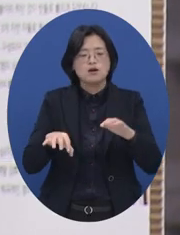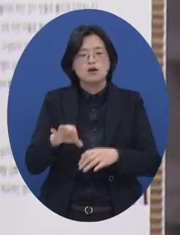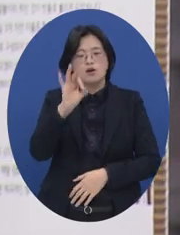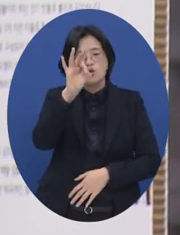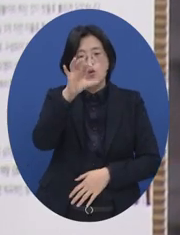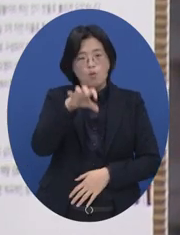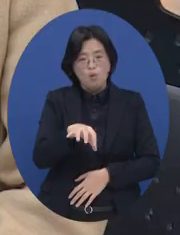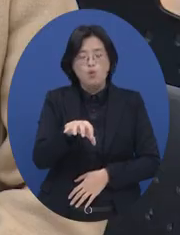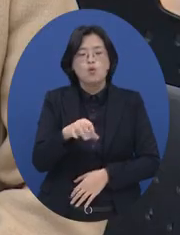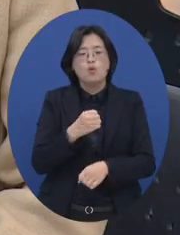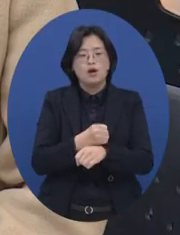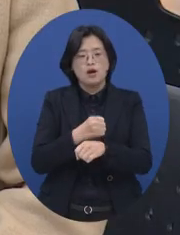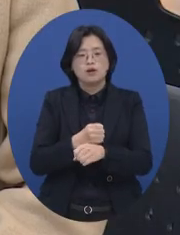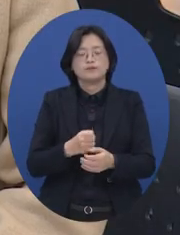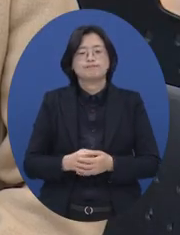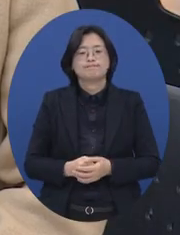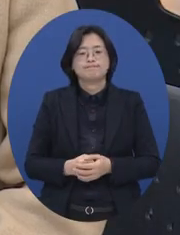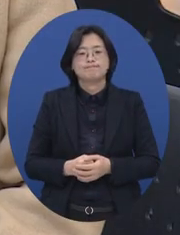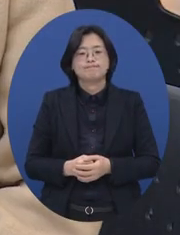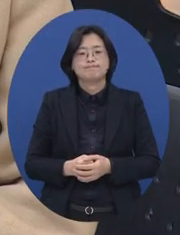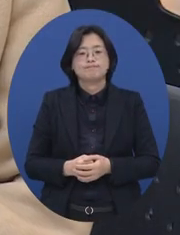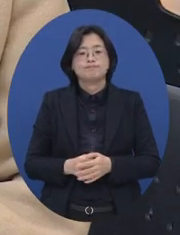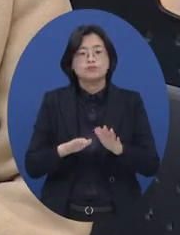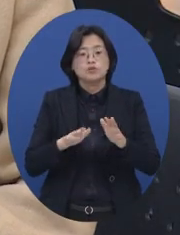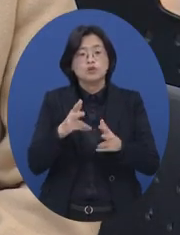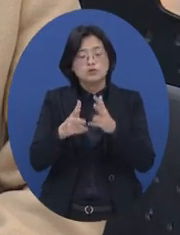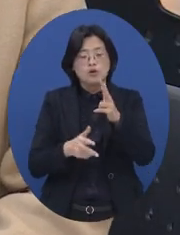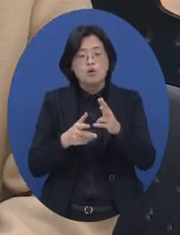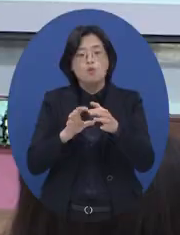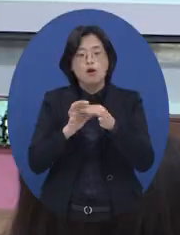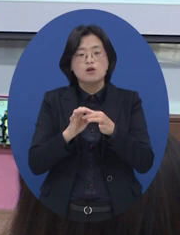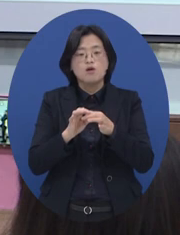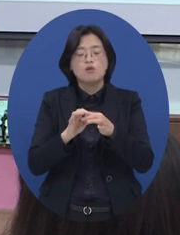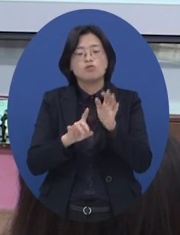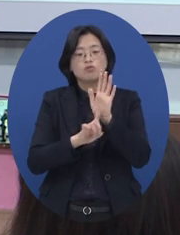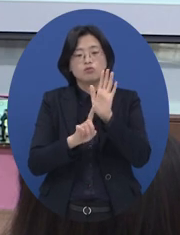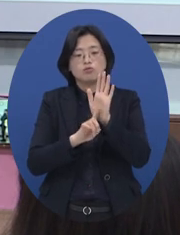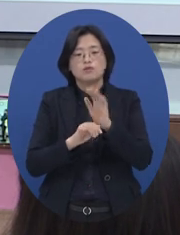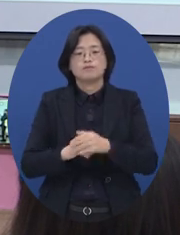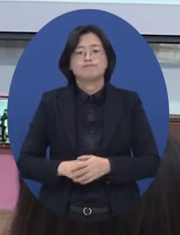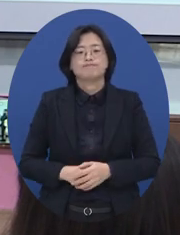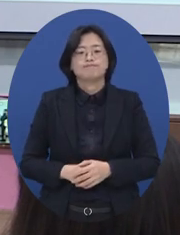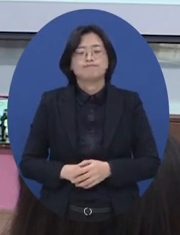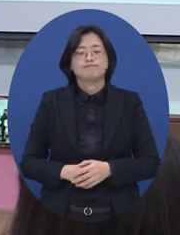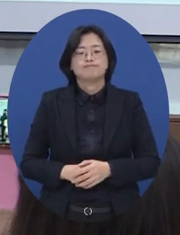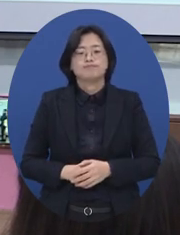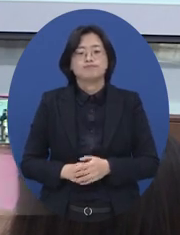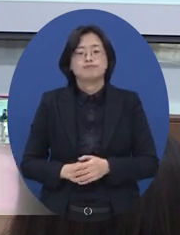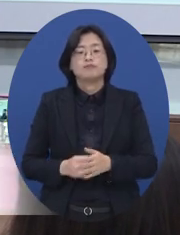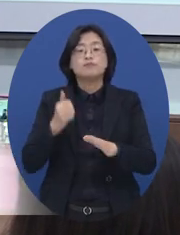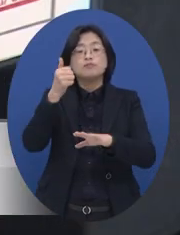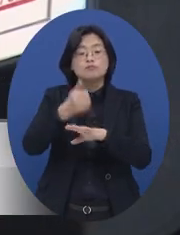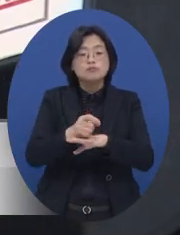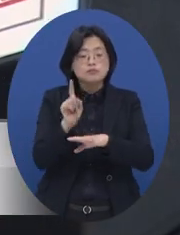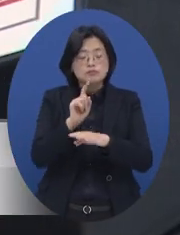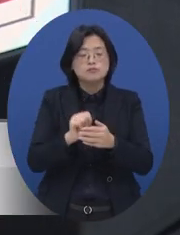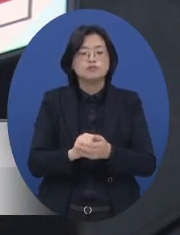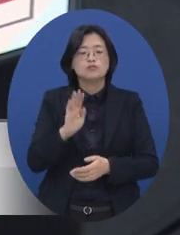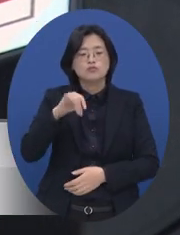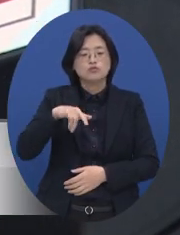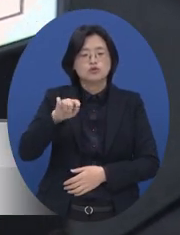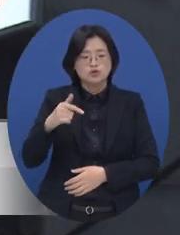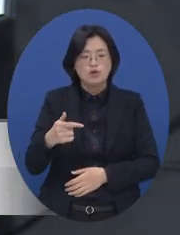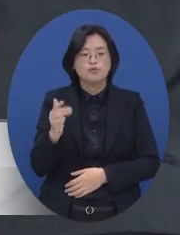10곳과 함께하는 자원순환마을 만들기 성과공유회를 열었습니다. 이번 성과공유회에선 부천 송내